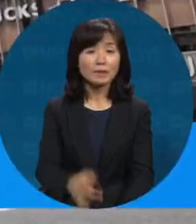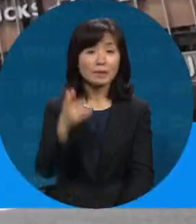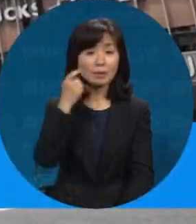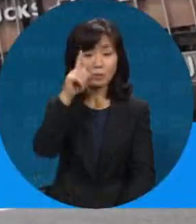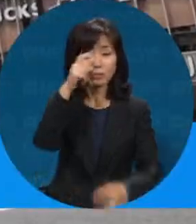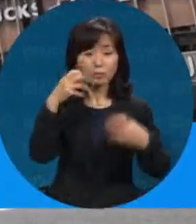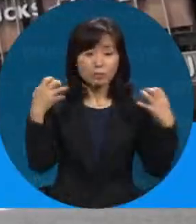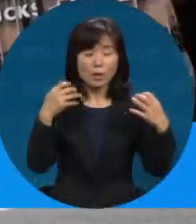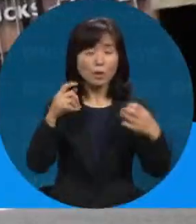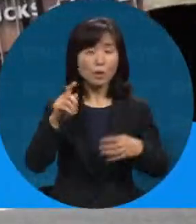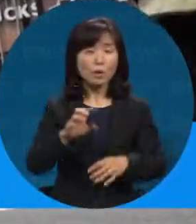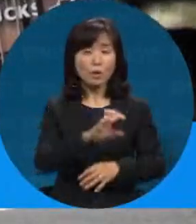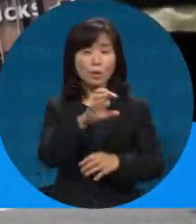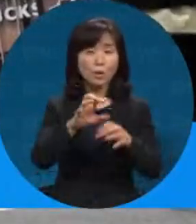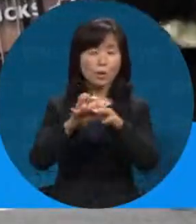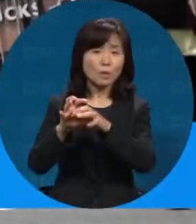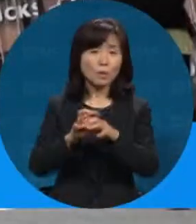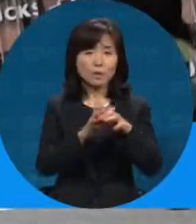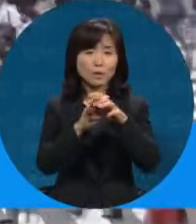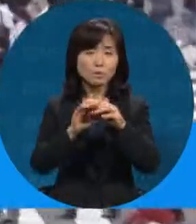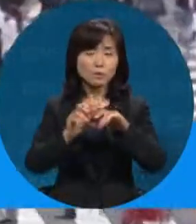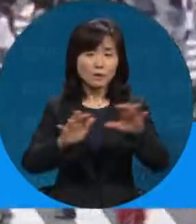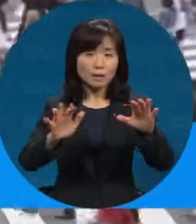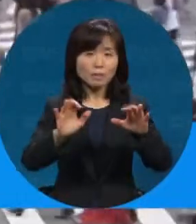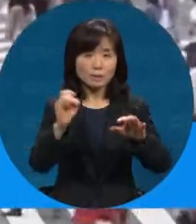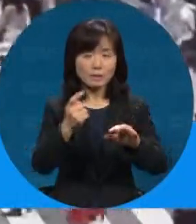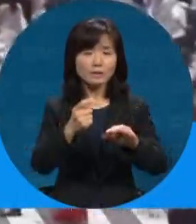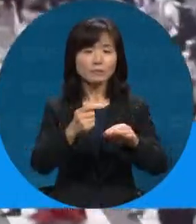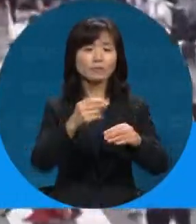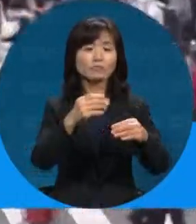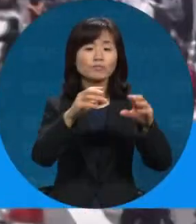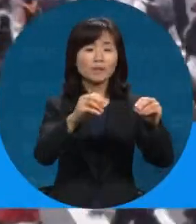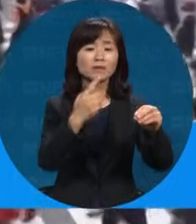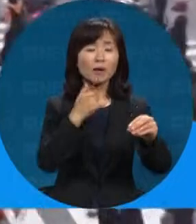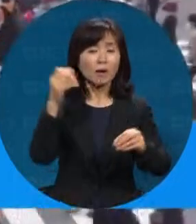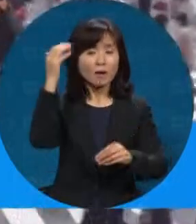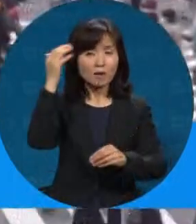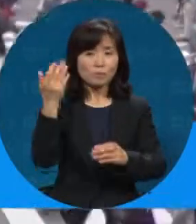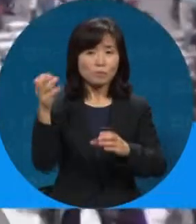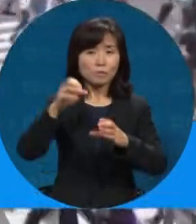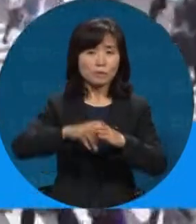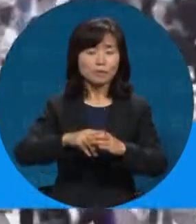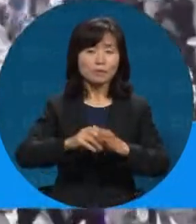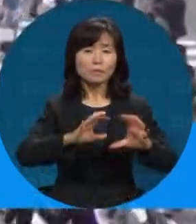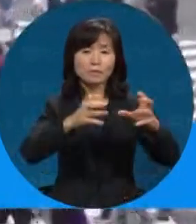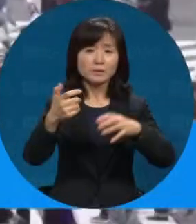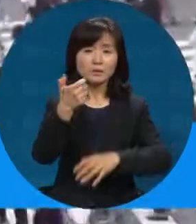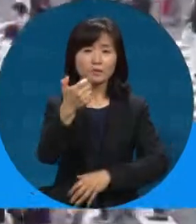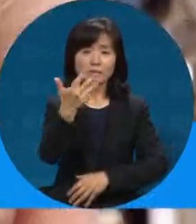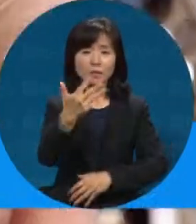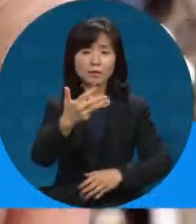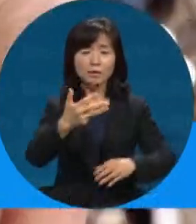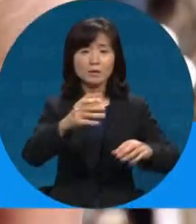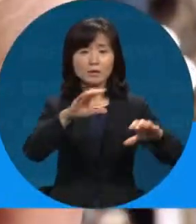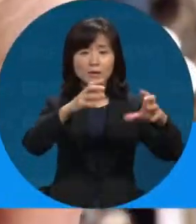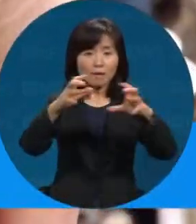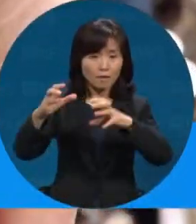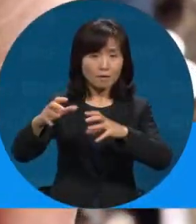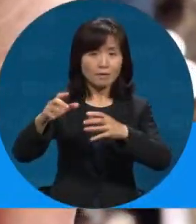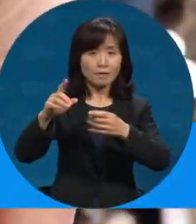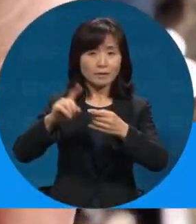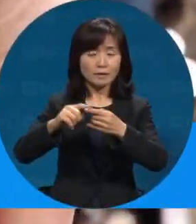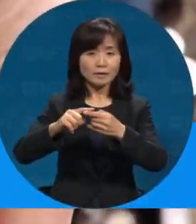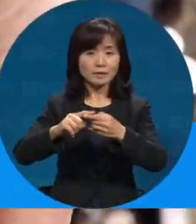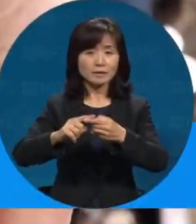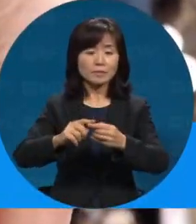일본 정부가 코로나19 확산으로 중단했던 한국 등 전 세계 68개 국가, 지역에 대한 비자 면제 조치를